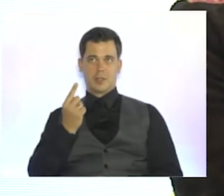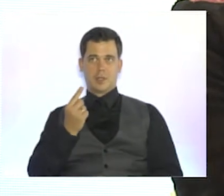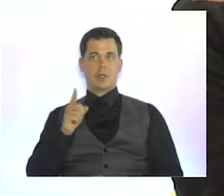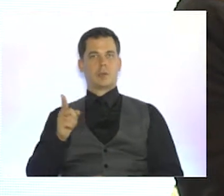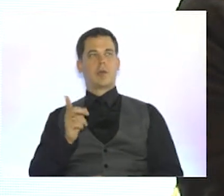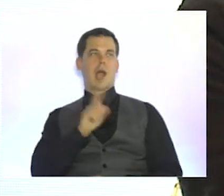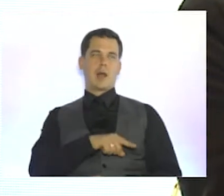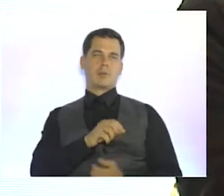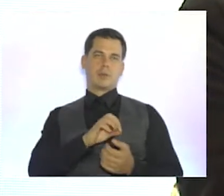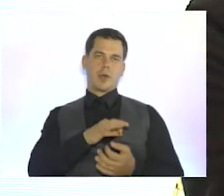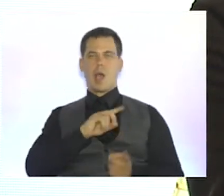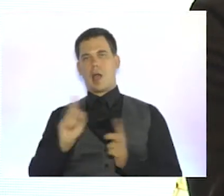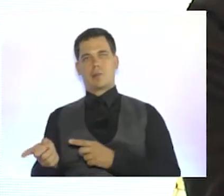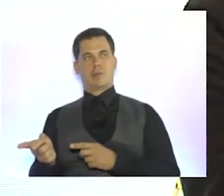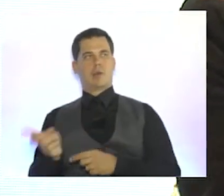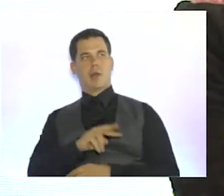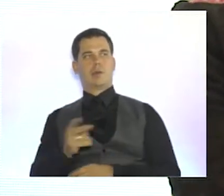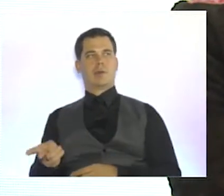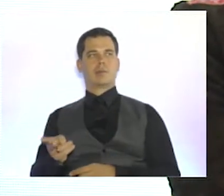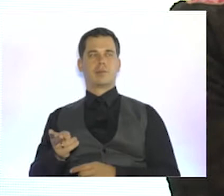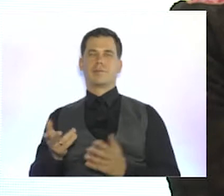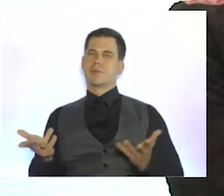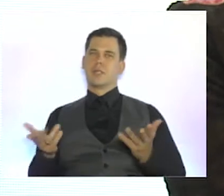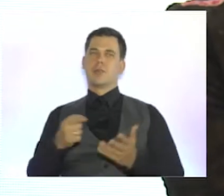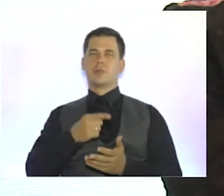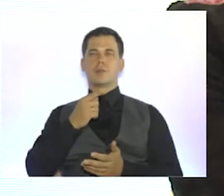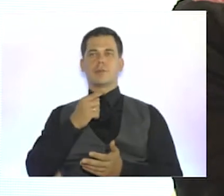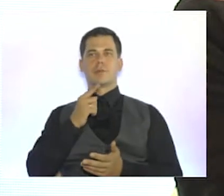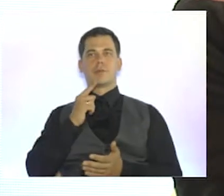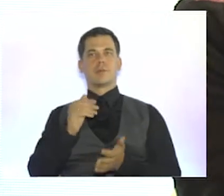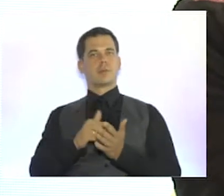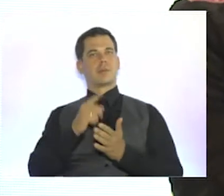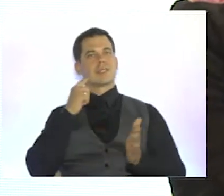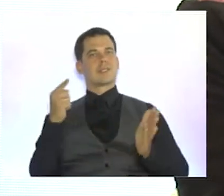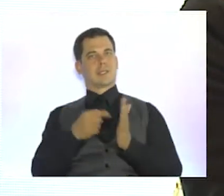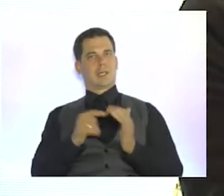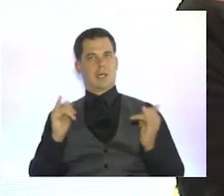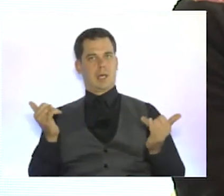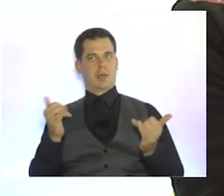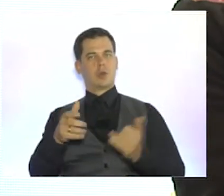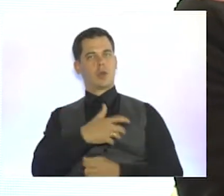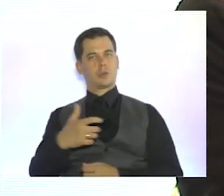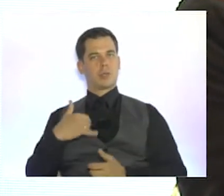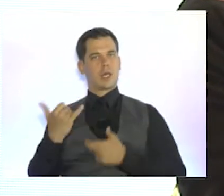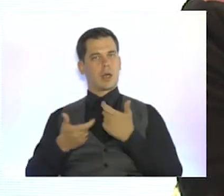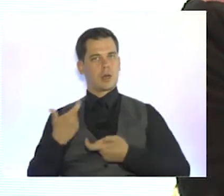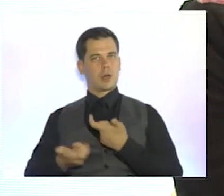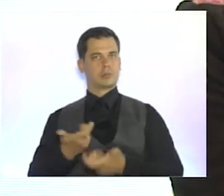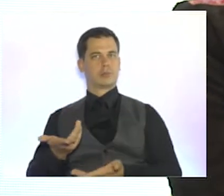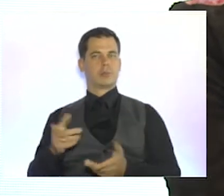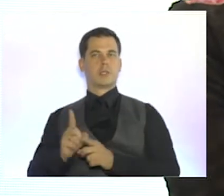jedno, albo drugie, w jakim kierunku mamy pójść, to jest jakby funkcją celu, jaką chcemy tworzyć gospodarkę, jakie chcemy